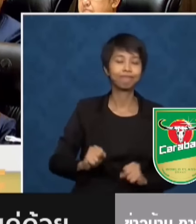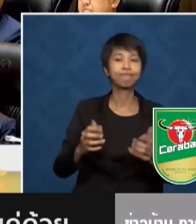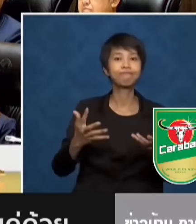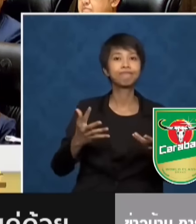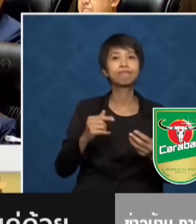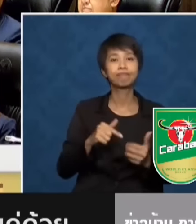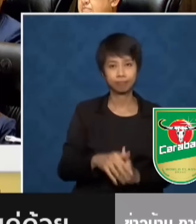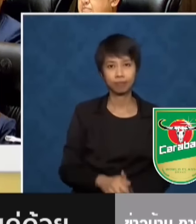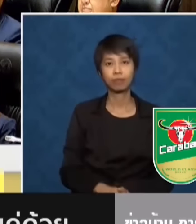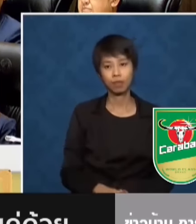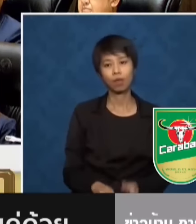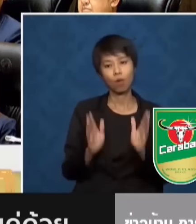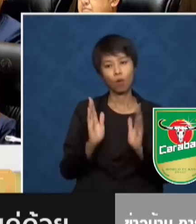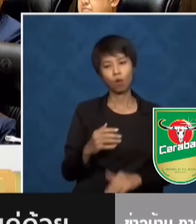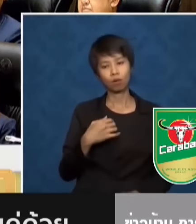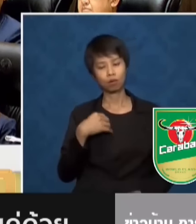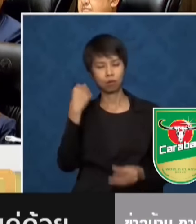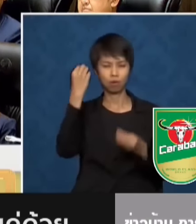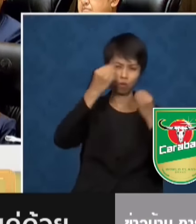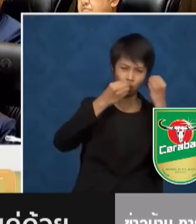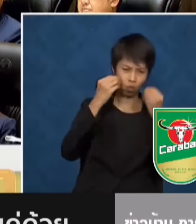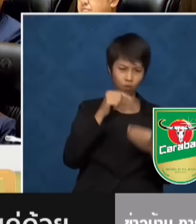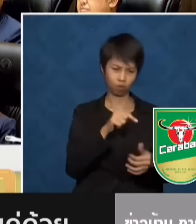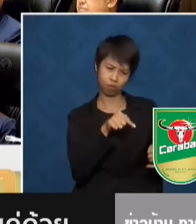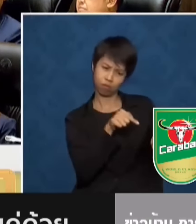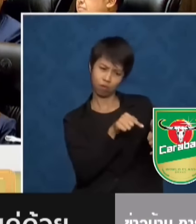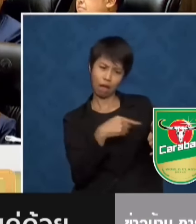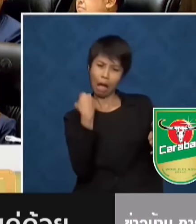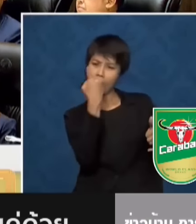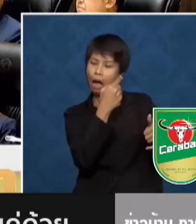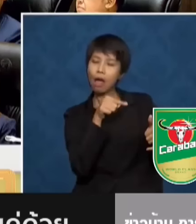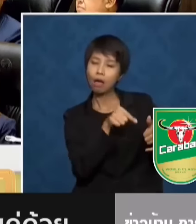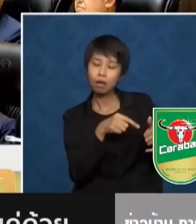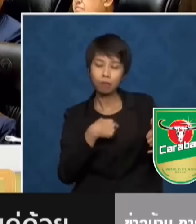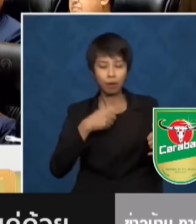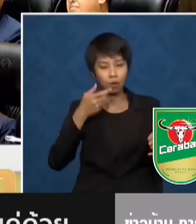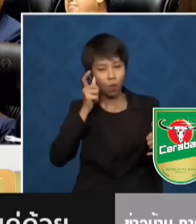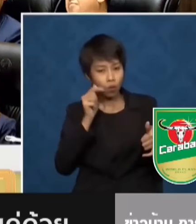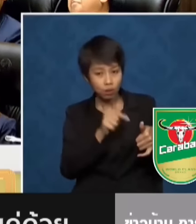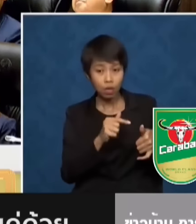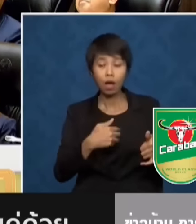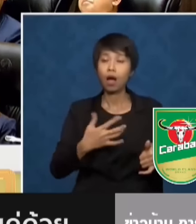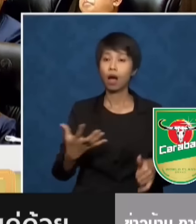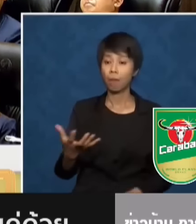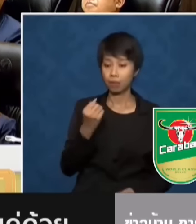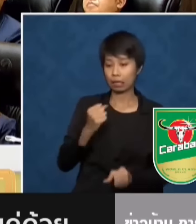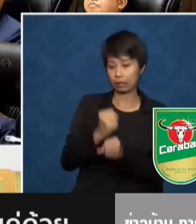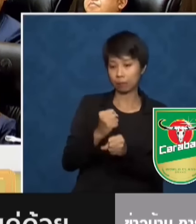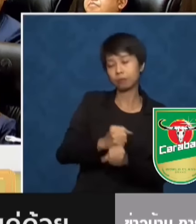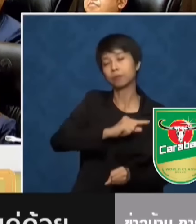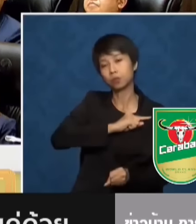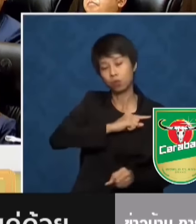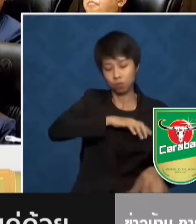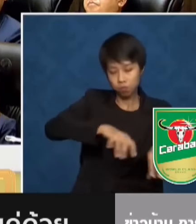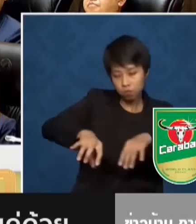หลายครั้งท่านก็สับสนนะครับว่าท่านเป็นใครท่านมีอำนาจทำอะไรได้บ้